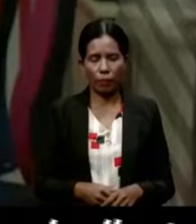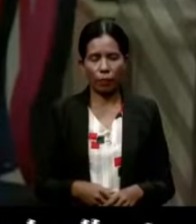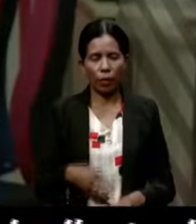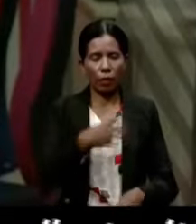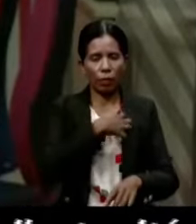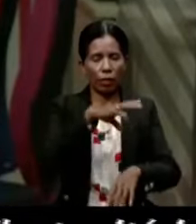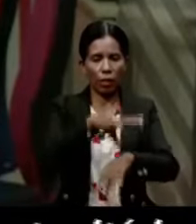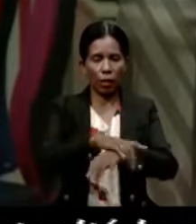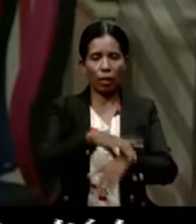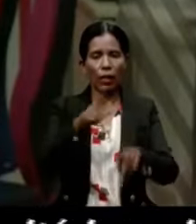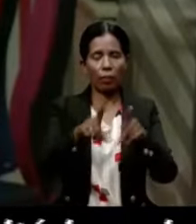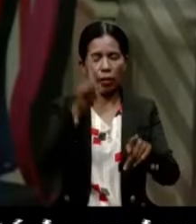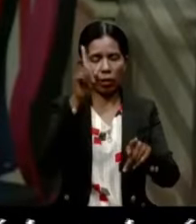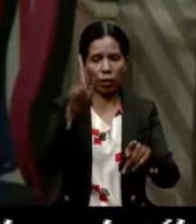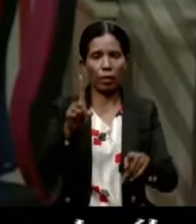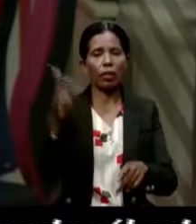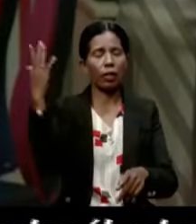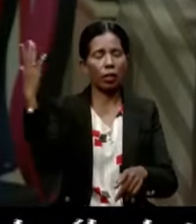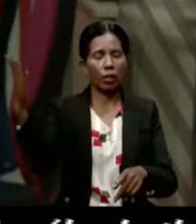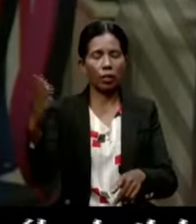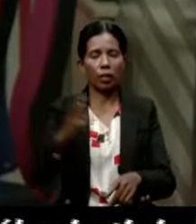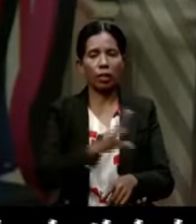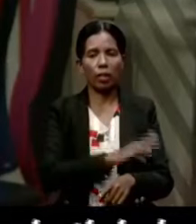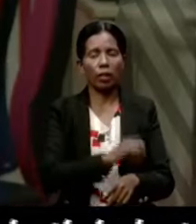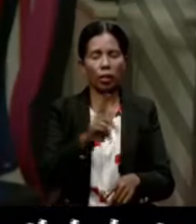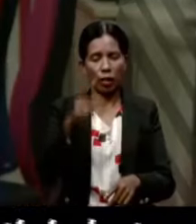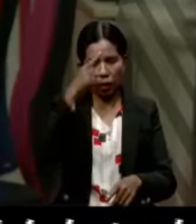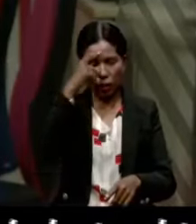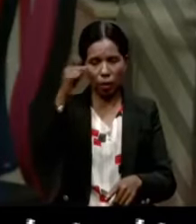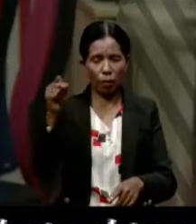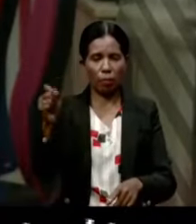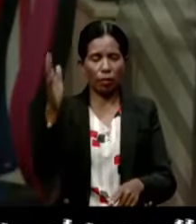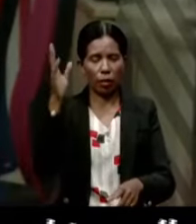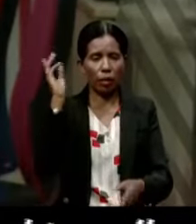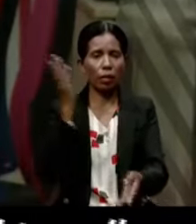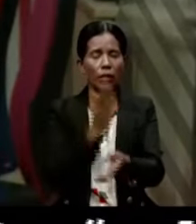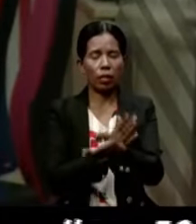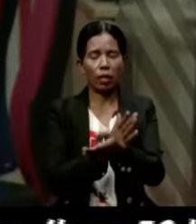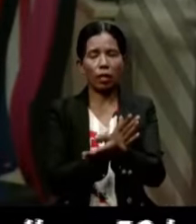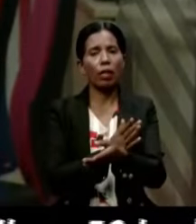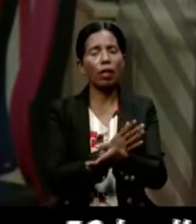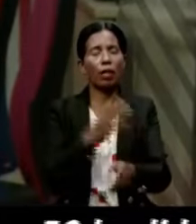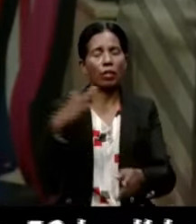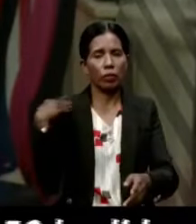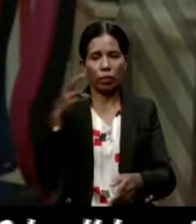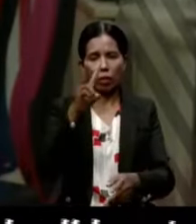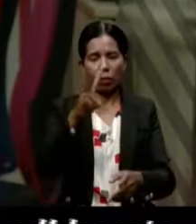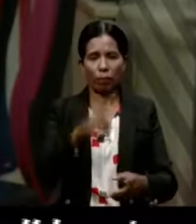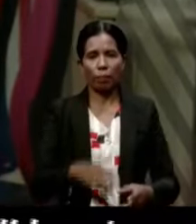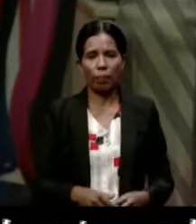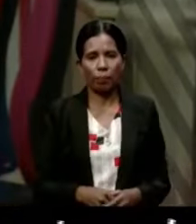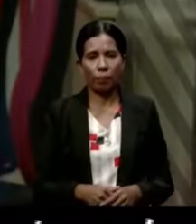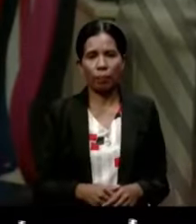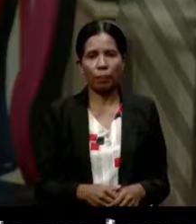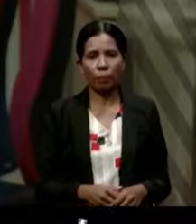Penitele detém cidadão ida e a área Kampung Baru, também desconfia takane zoveng nengrua.